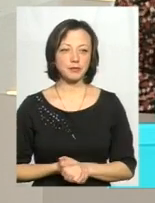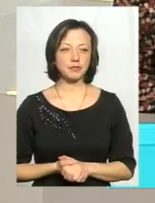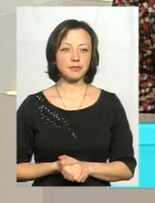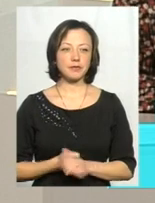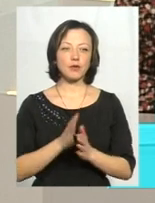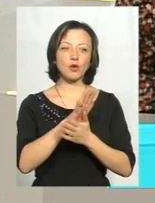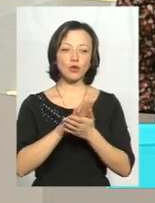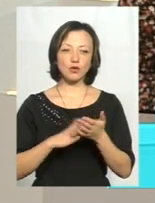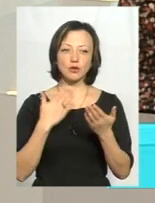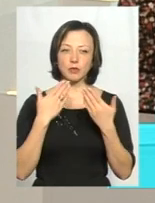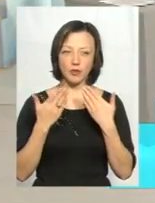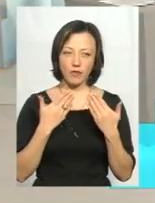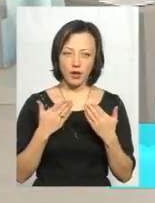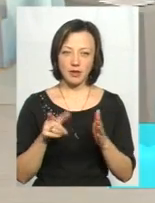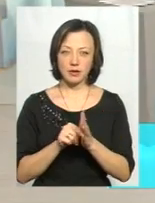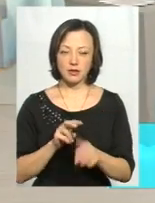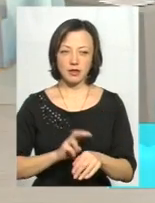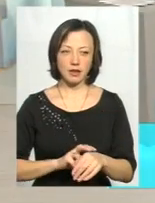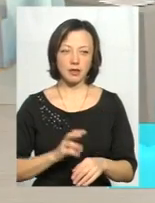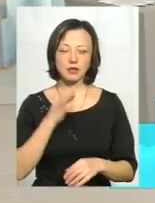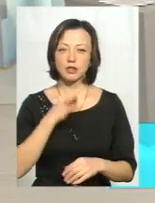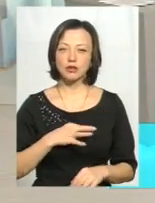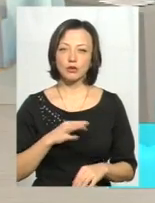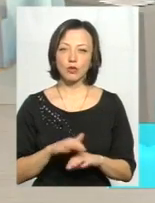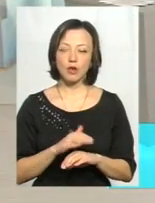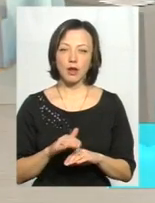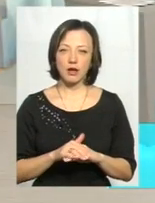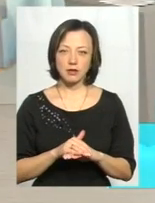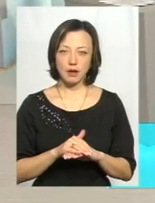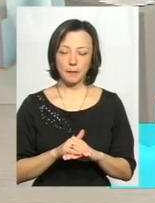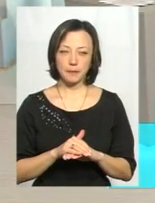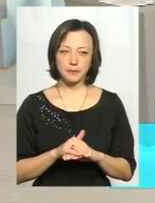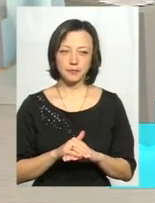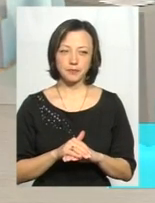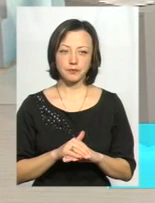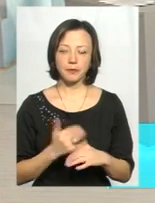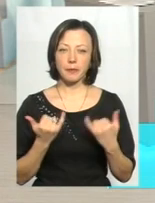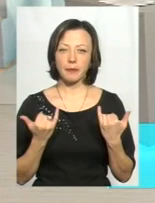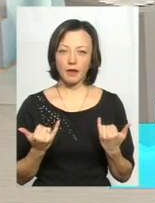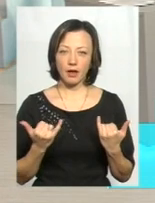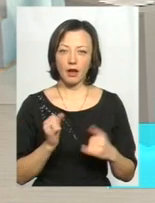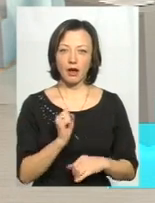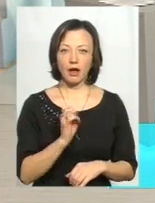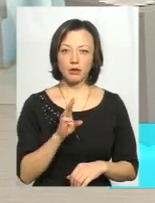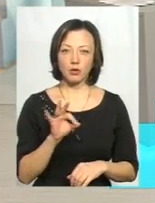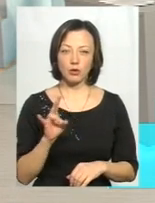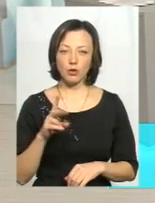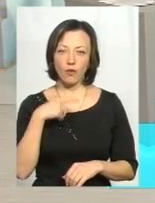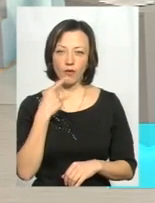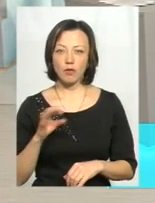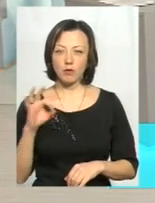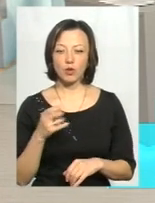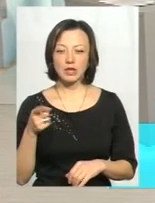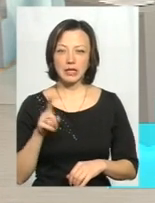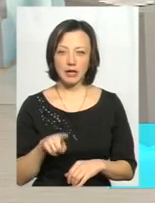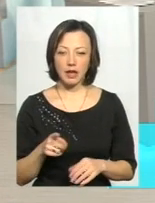з пані Світланою. Скажіть, будь ласка, все ж таки, тільки що пан Антон говорив про те, що